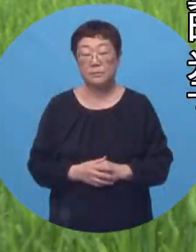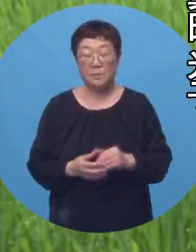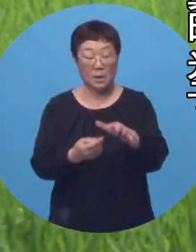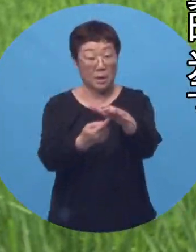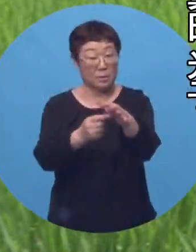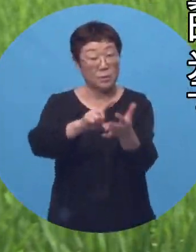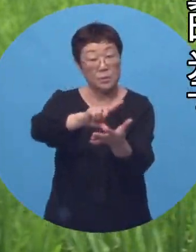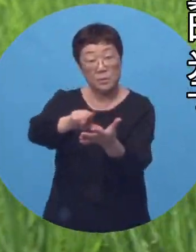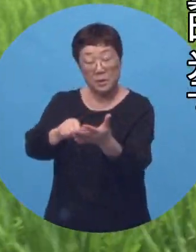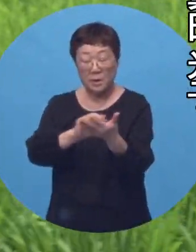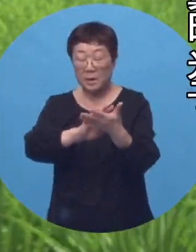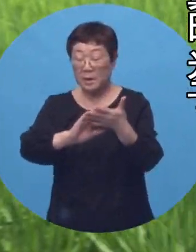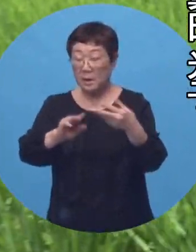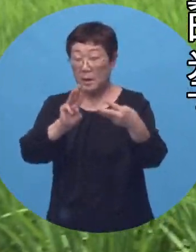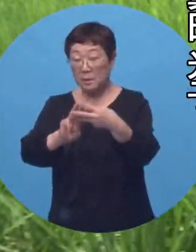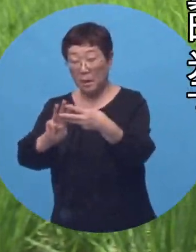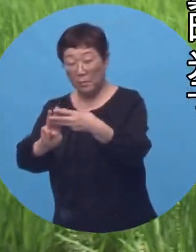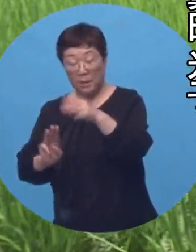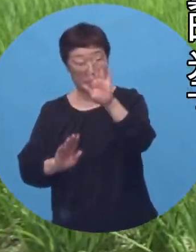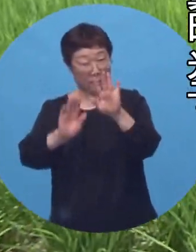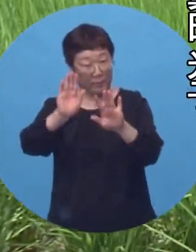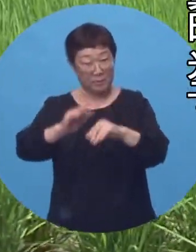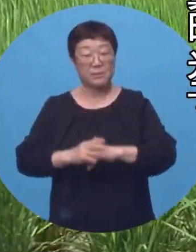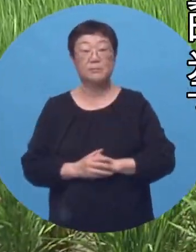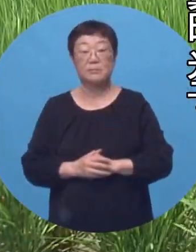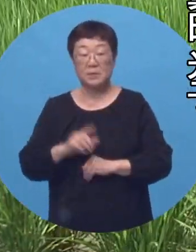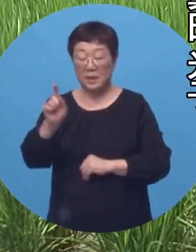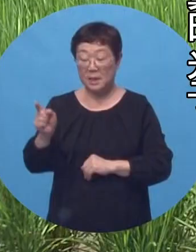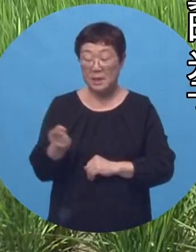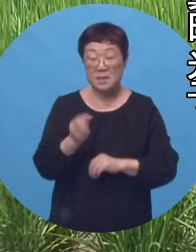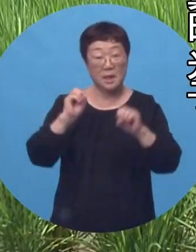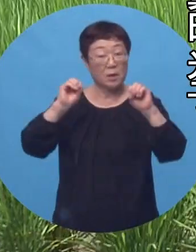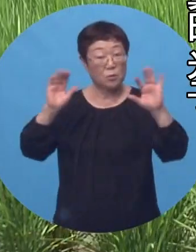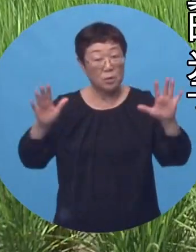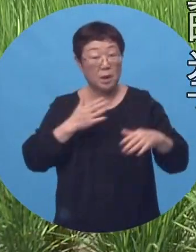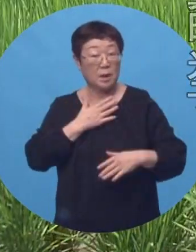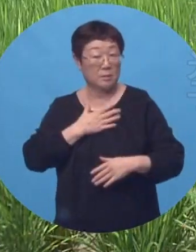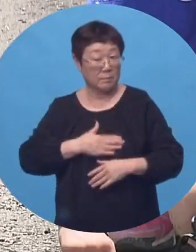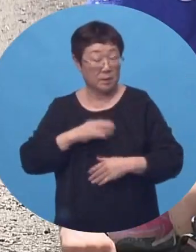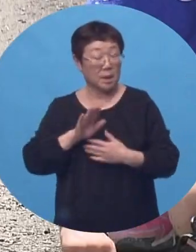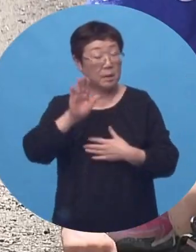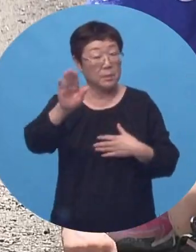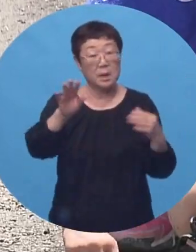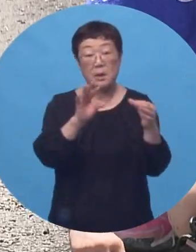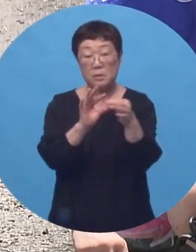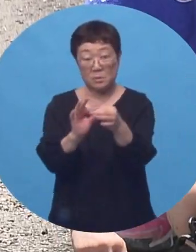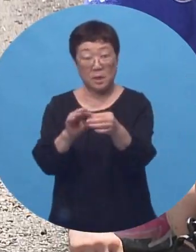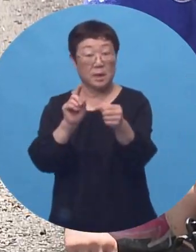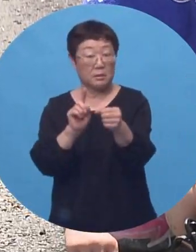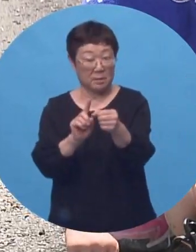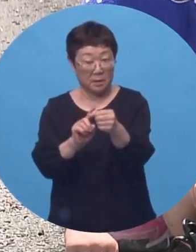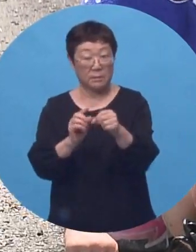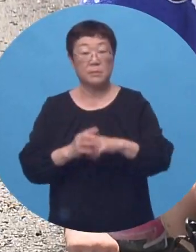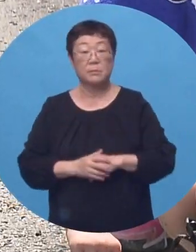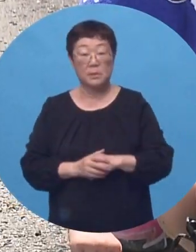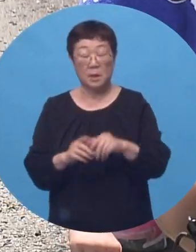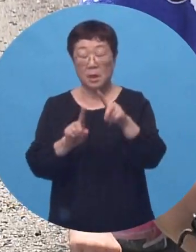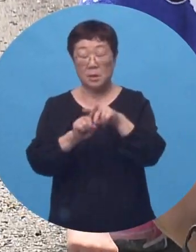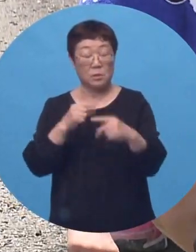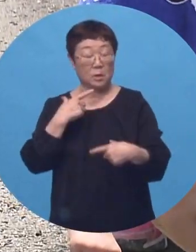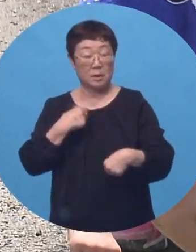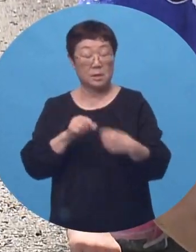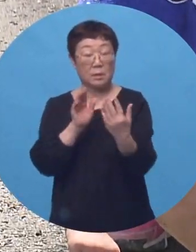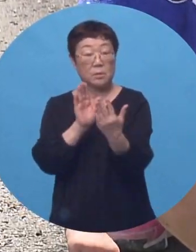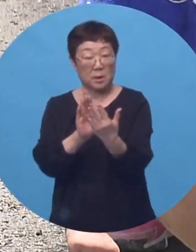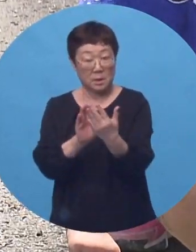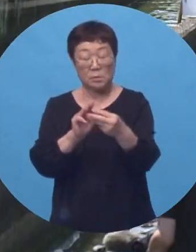農村地域の美しい田園風景や自然の豊かさを知り、未来へ伝えてもらおうと、小学生を